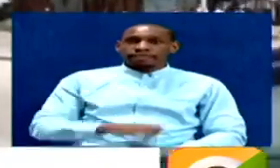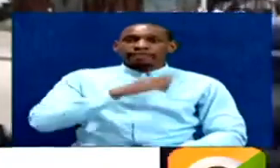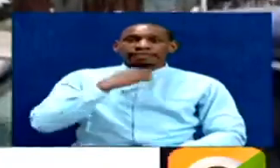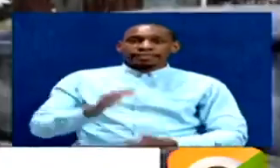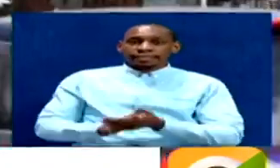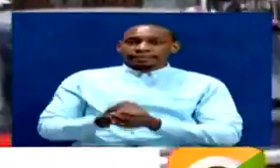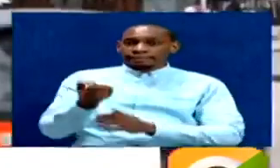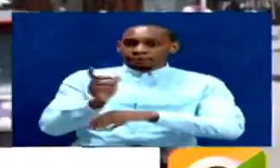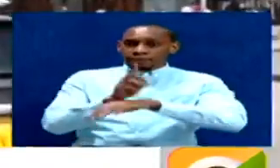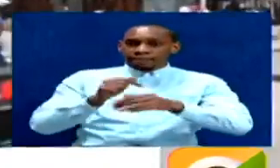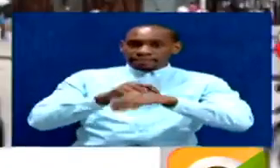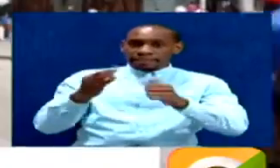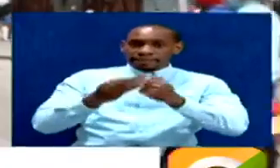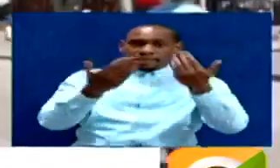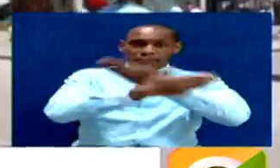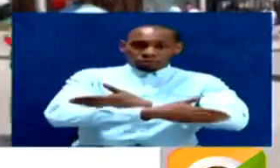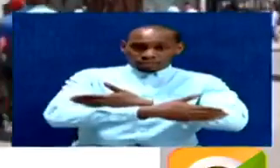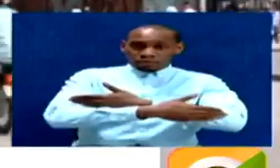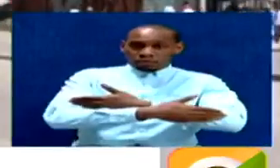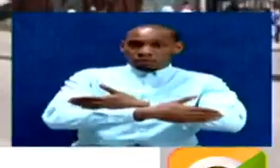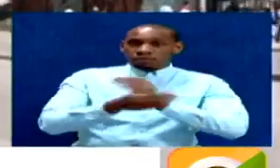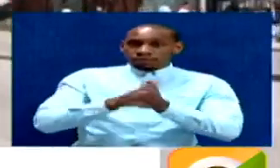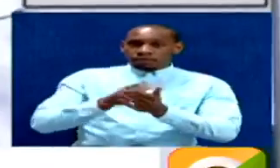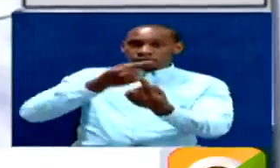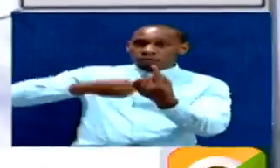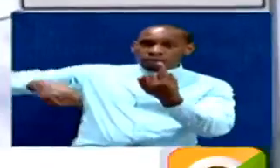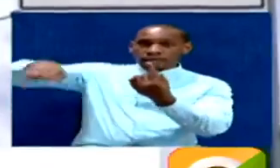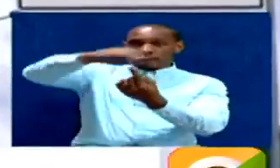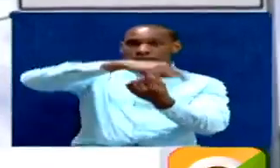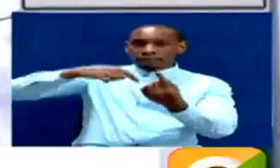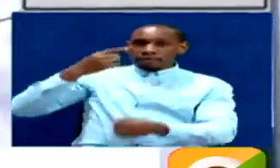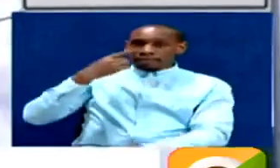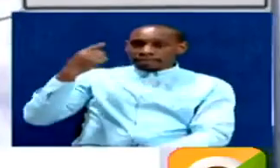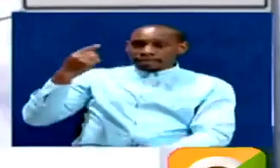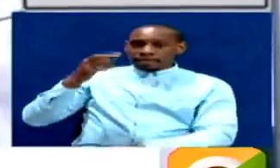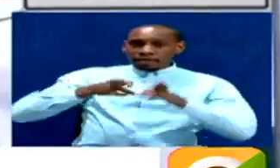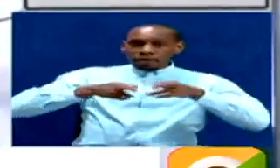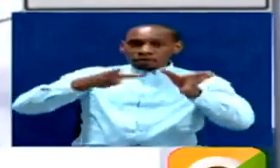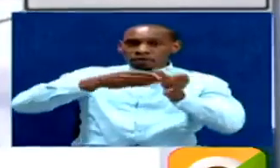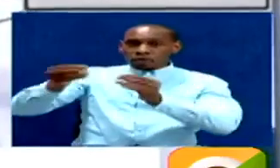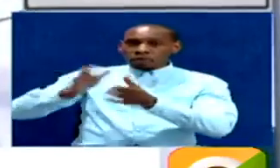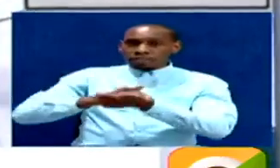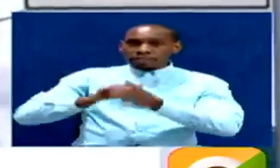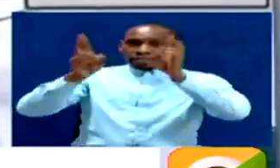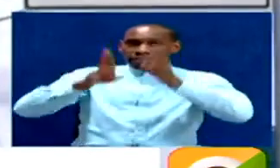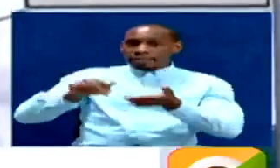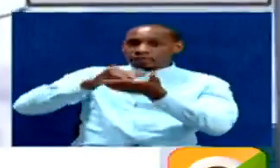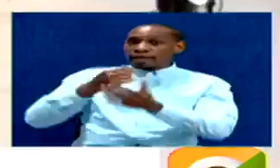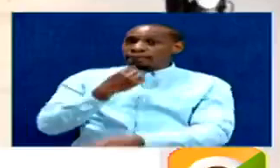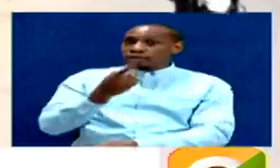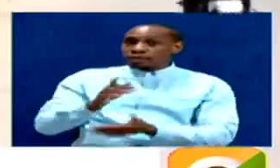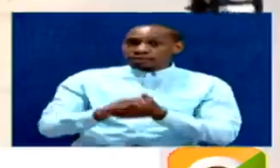Mauaji ya dakika chache baada ya saa 2 usiku wa kuamkia leo katika mzunguko wa Changamwe kwenye barabara ya kuelekea uwanja wa ndege wa kimataifa wa